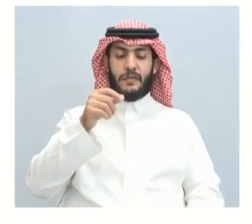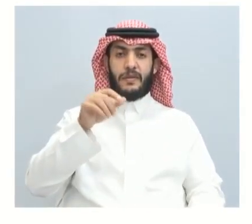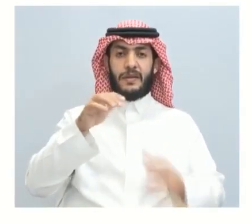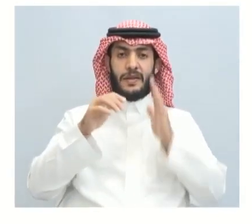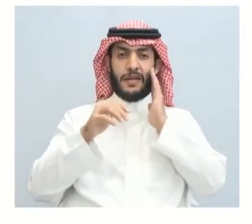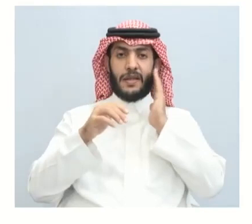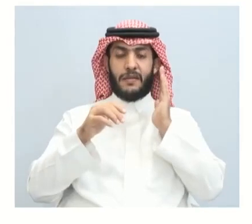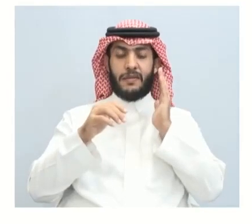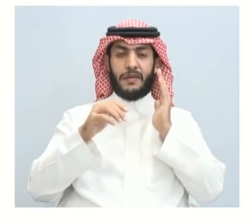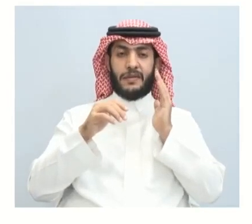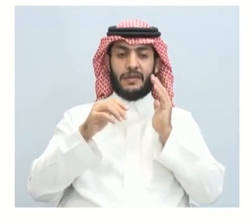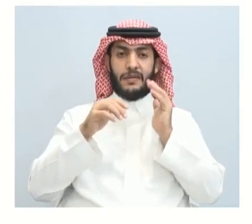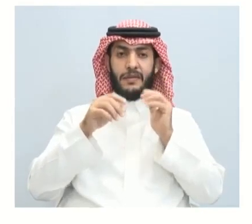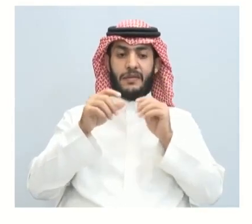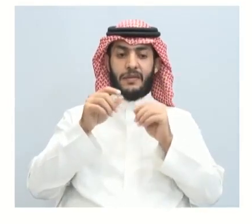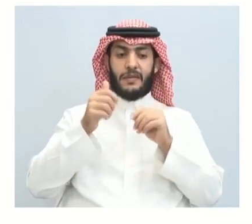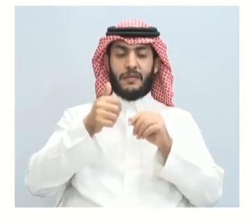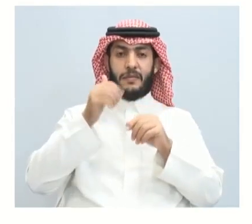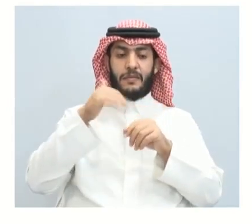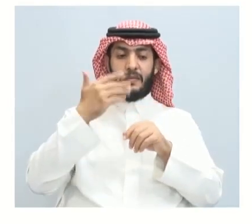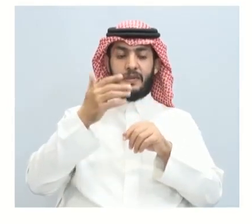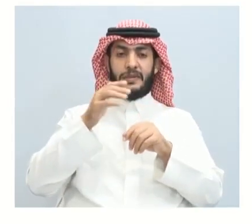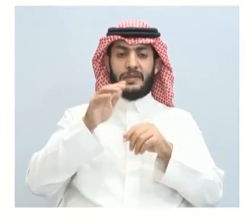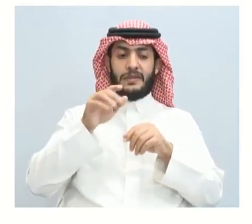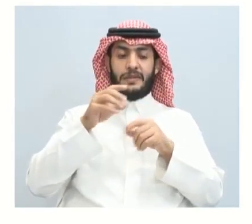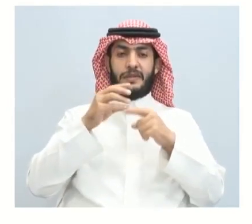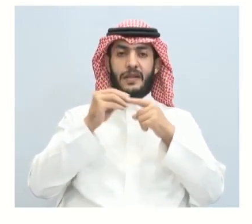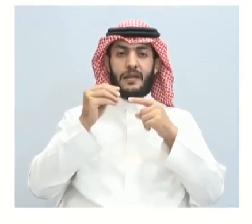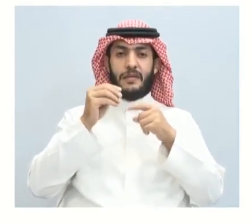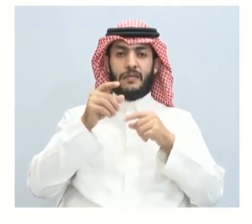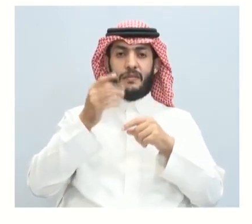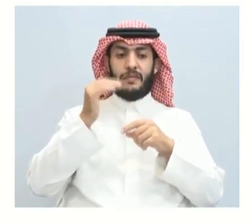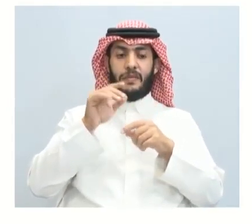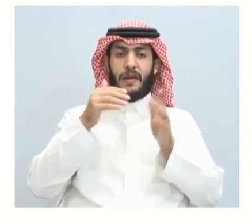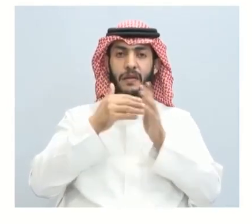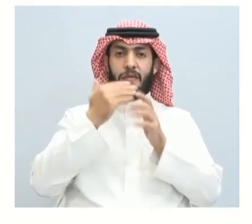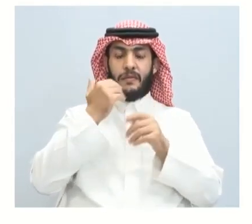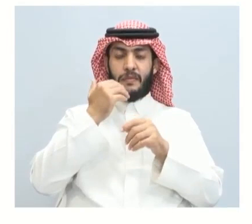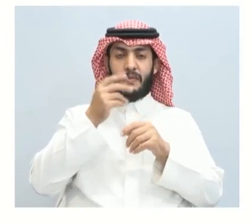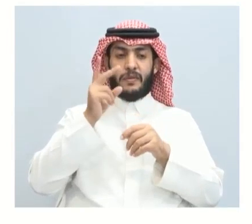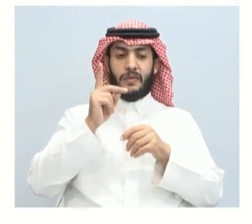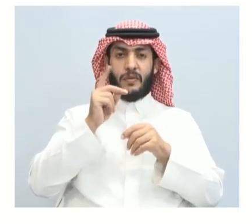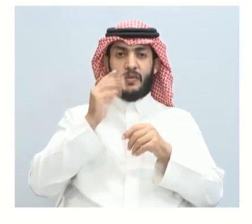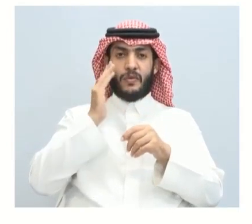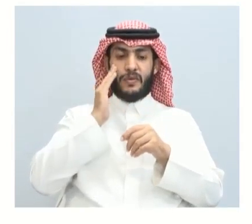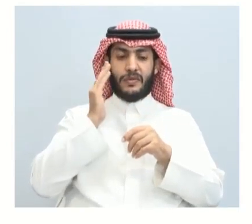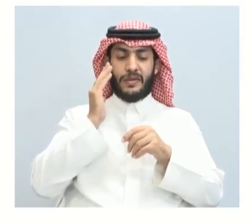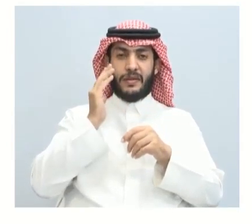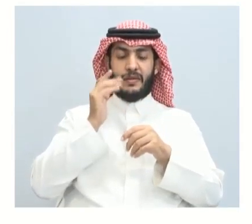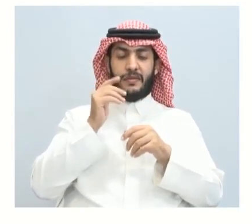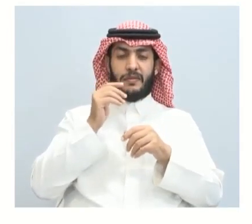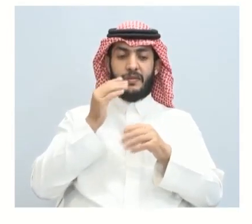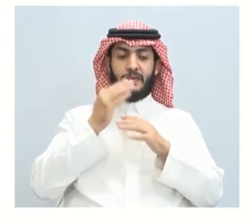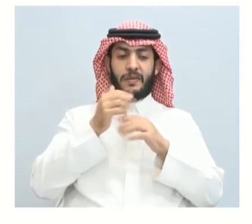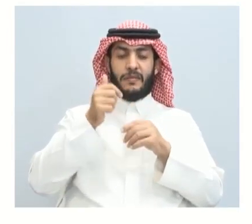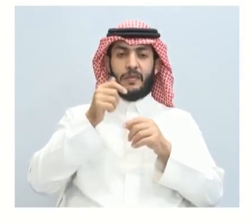اليمين وين رايحه رايحه الى الاسفل فبالتالي تذهب الى سالب ما لا نهايه اما من من الجهه اليسرى عند السالب ما لا نهايه